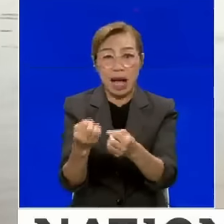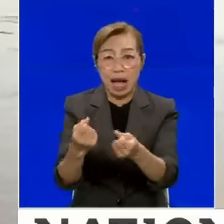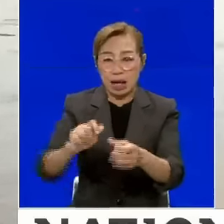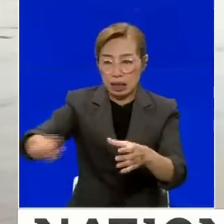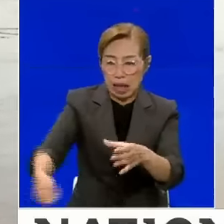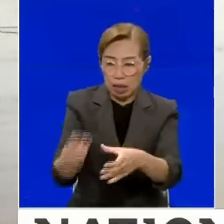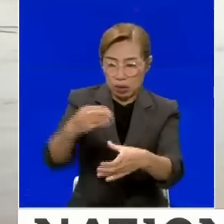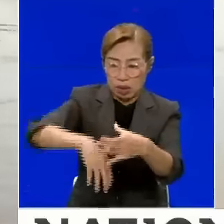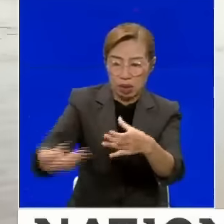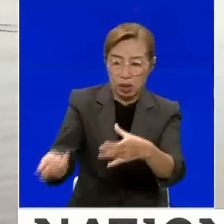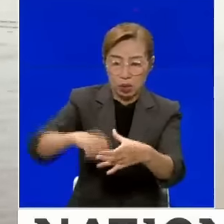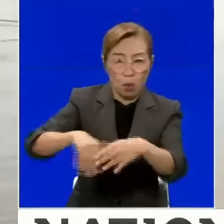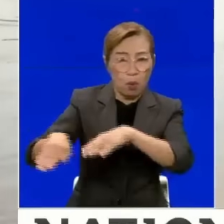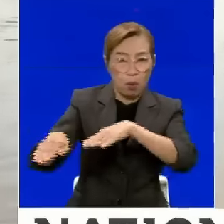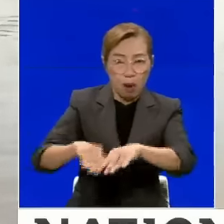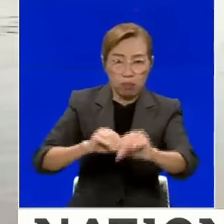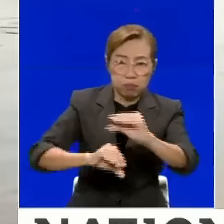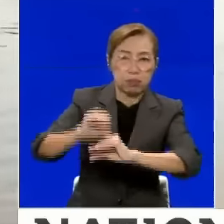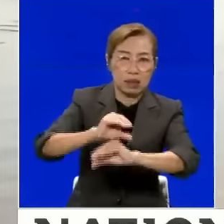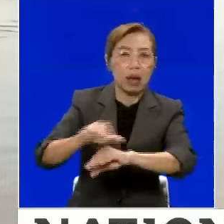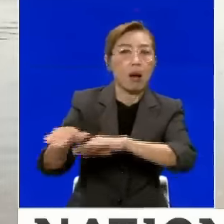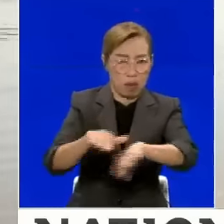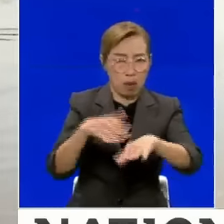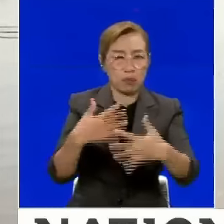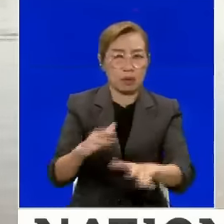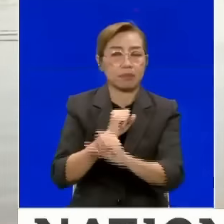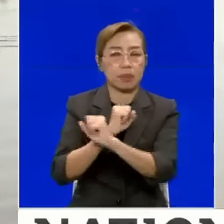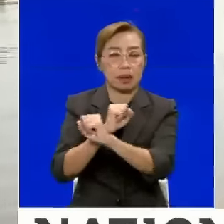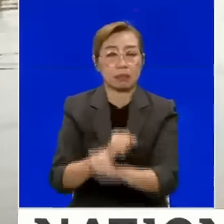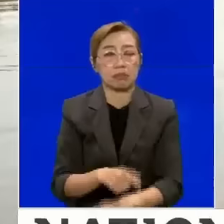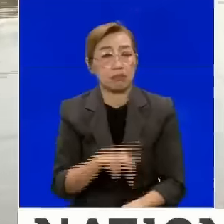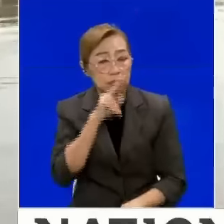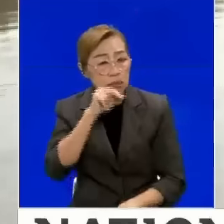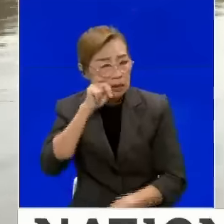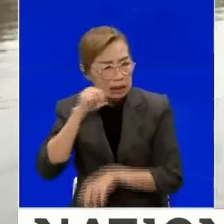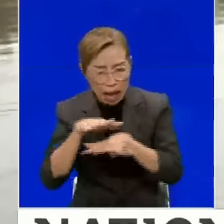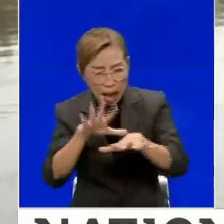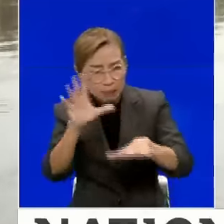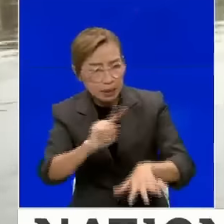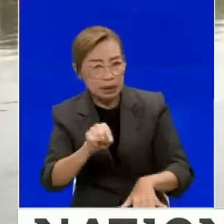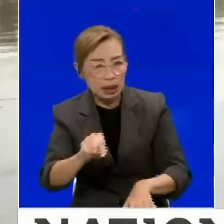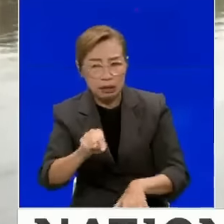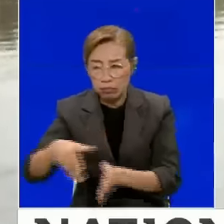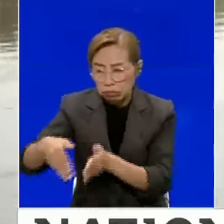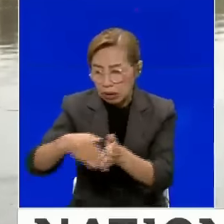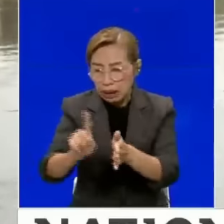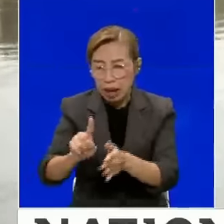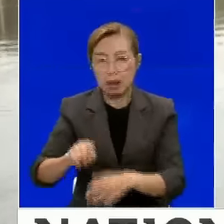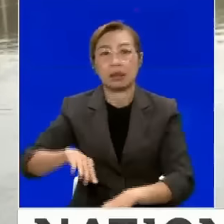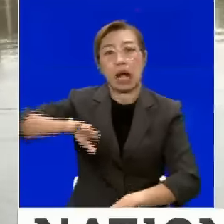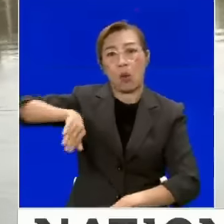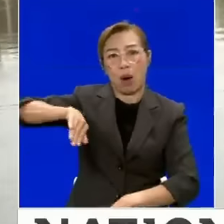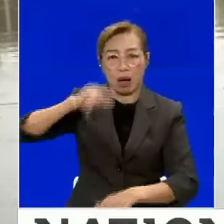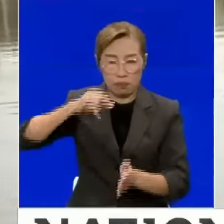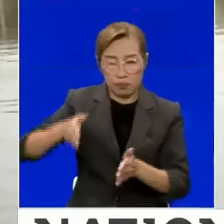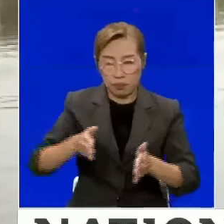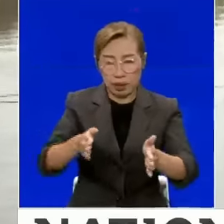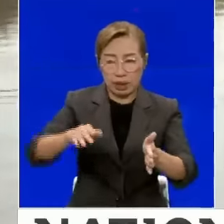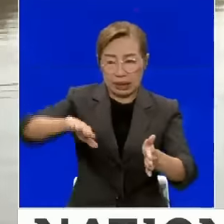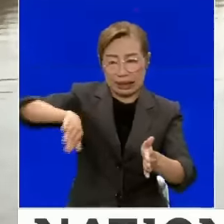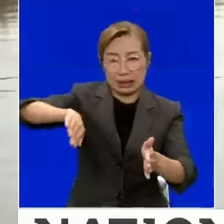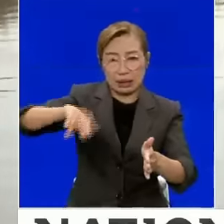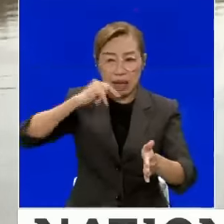และทุกอย่างครับเตรียมพร้อมไว้ป้องกันครับ น้ำทะลักมาทางไหนครับ น้ำมาทะลักฝั่งขวาครับฝั่งขวาฝั่งตะ